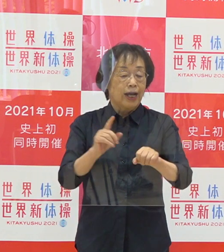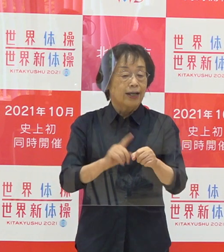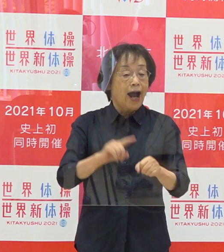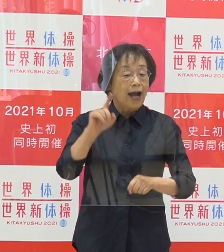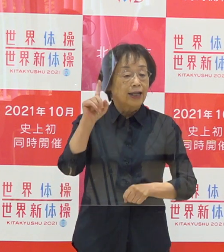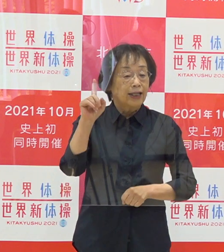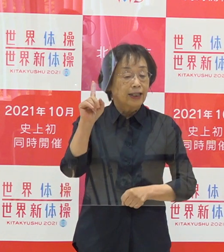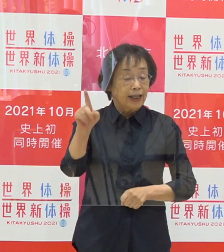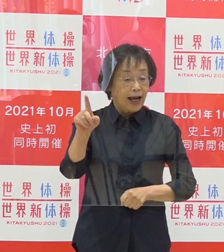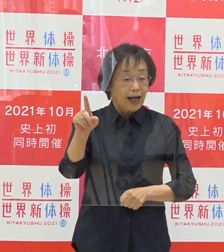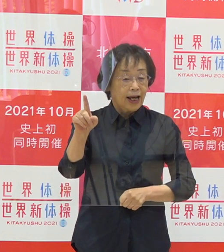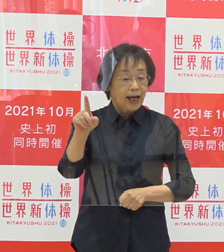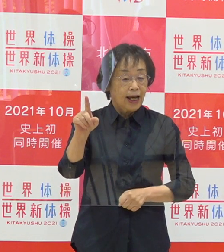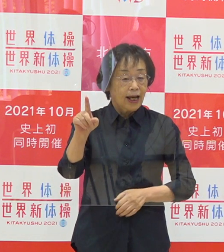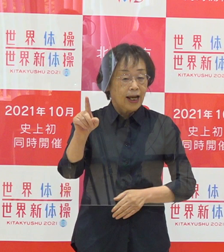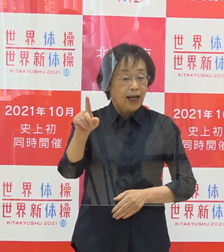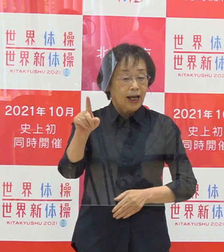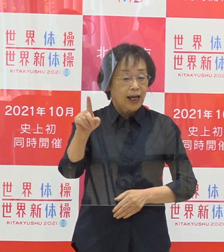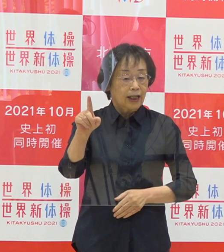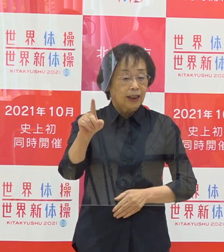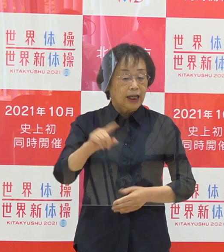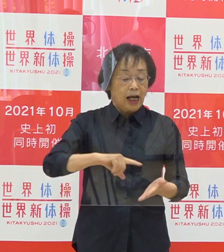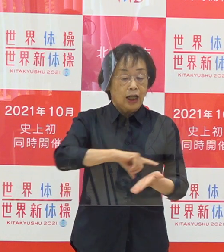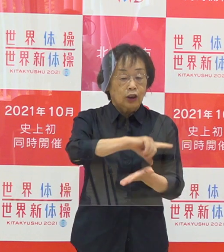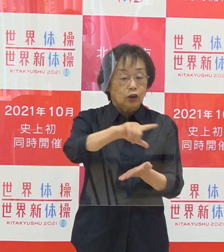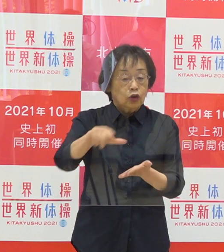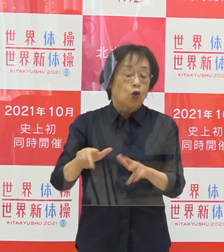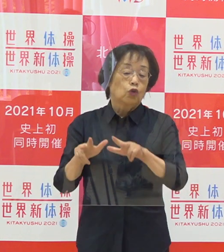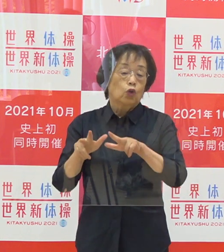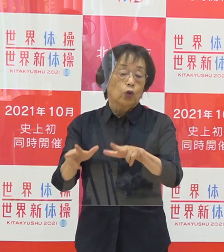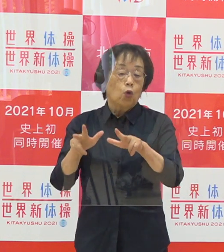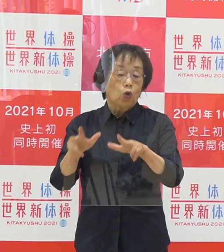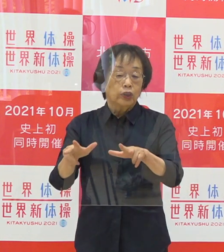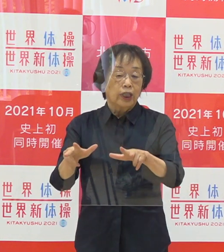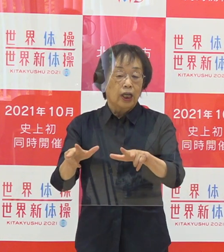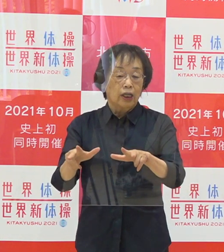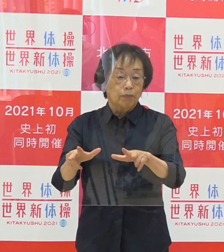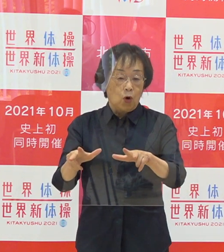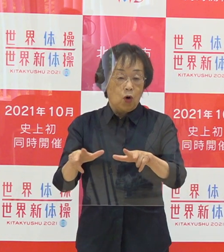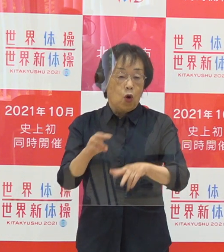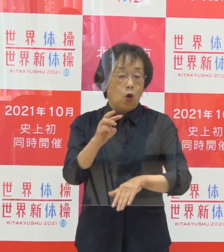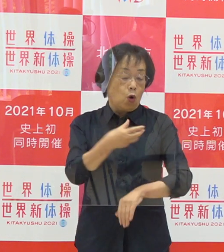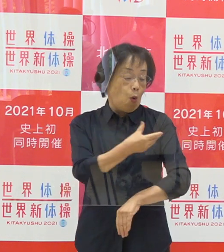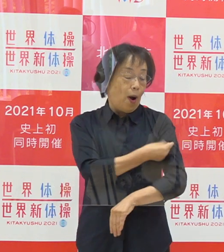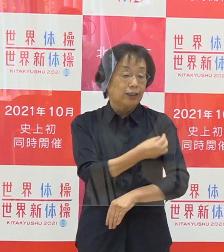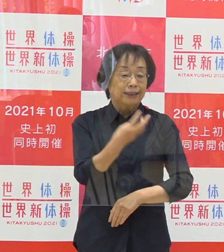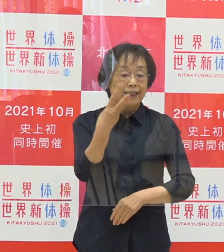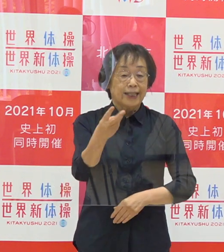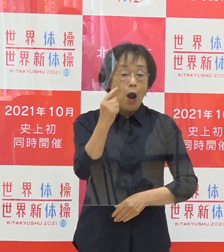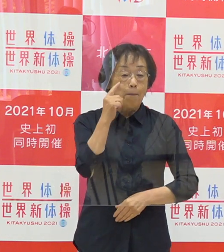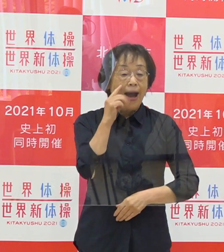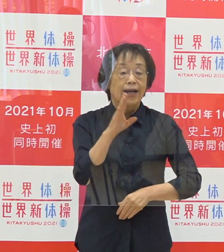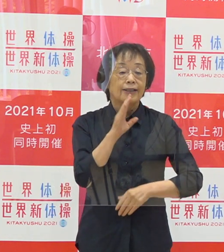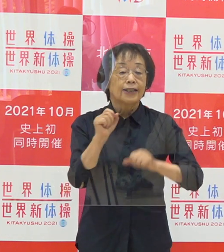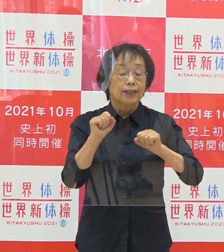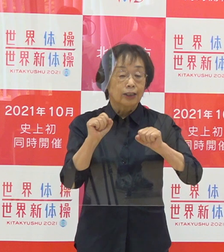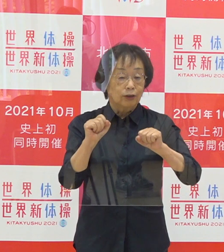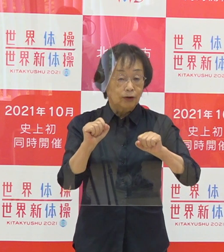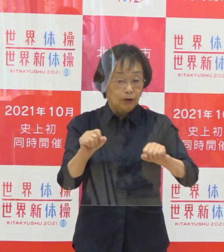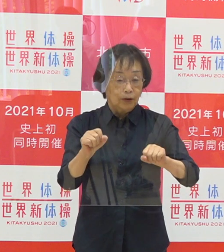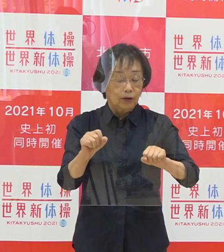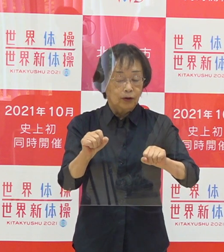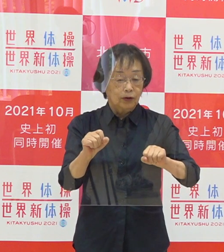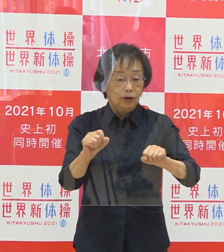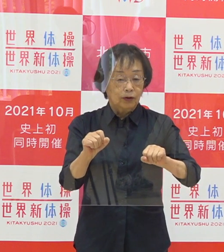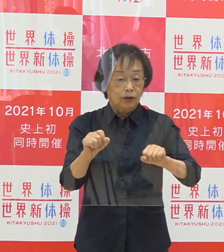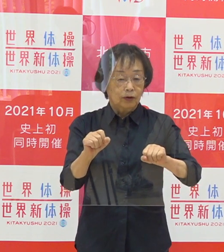ね、この地方自治体におきましても3回目ということがいよいよ現実味を帯びた議論にな